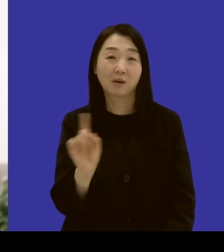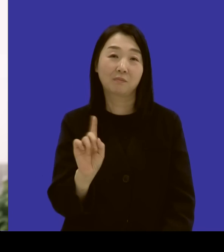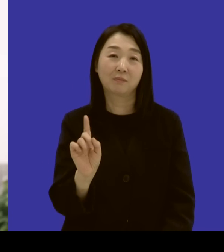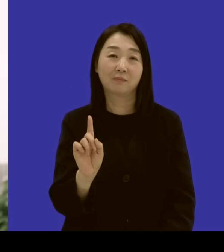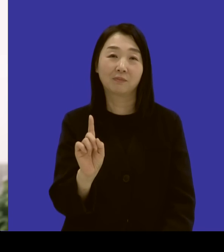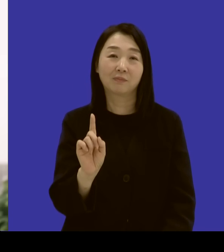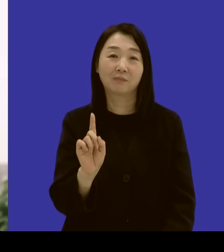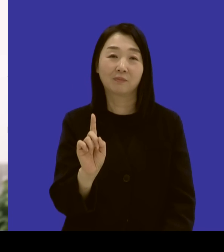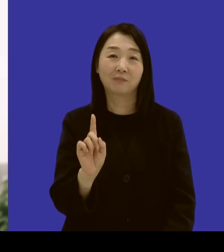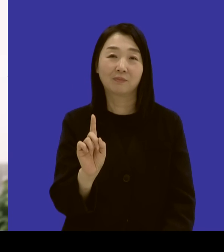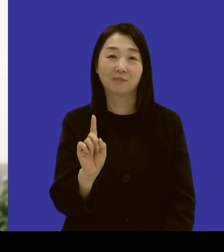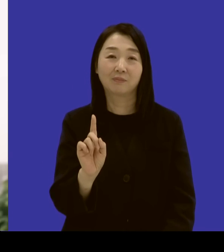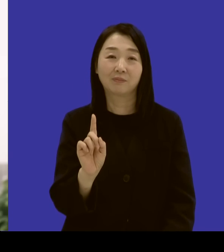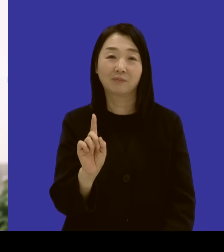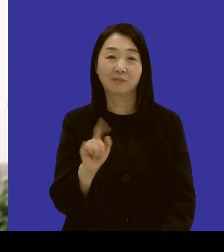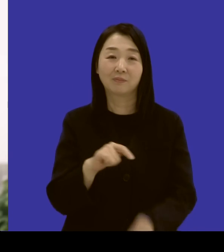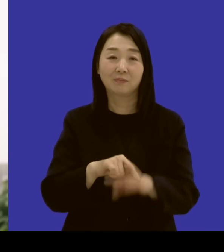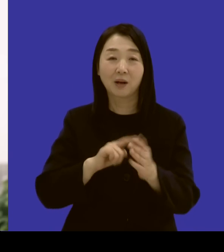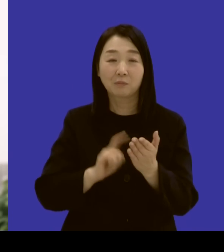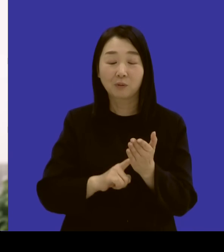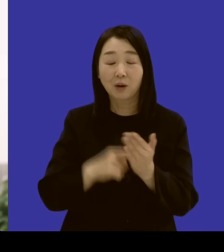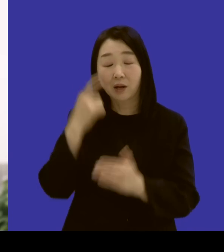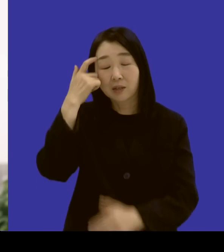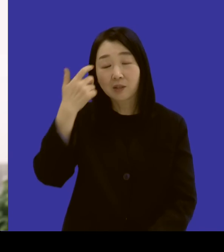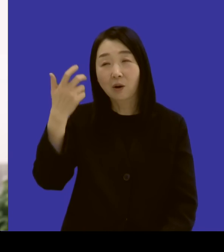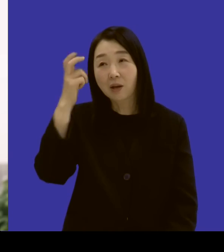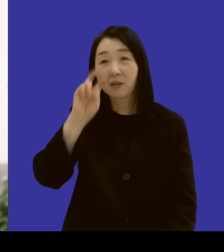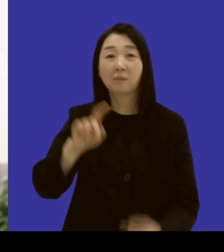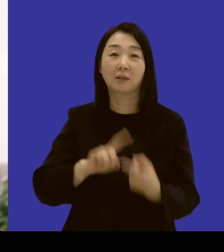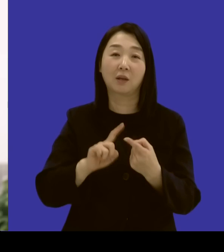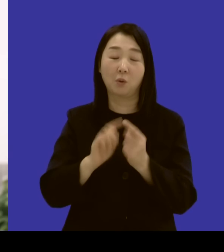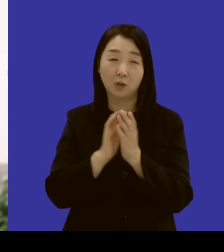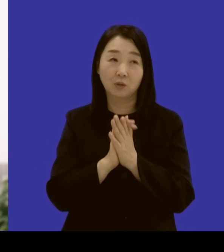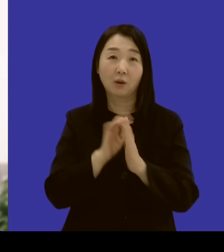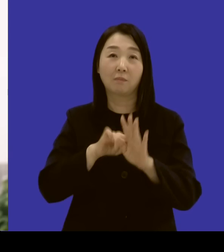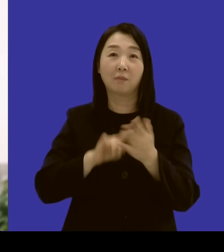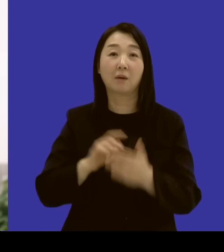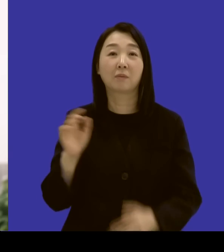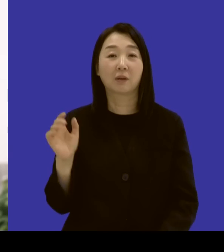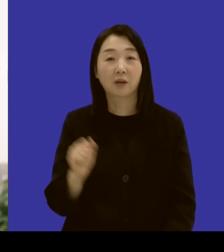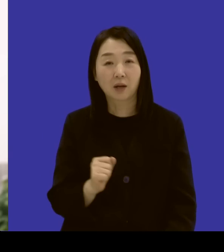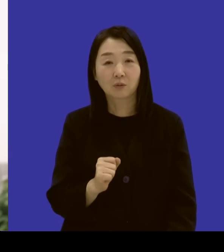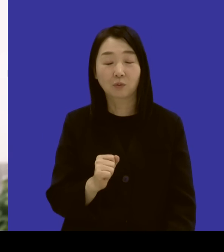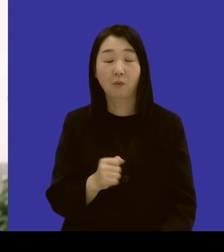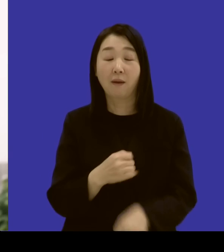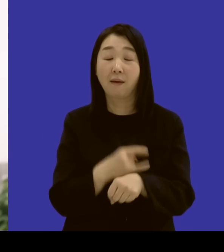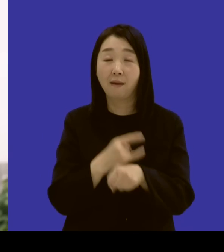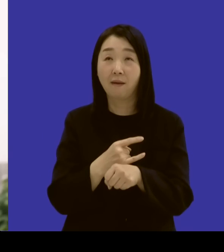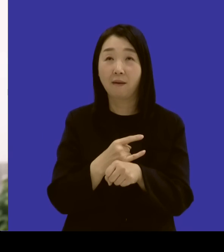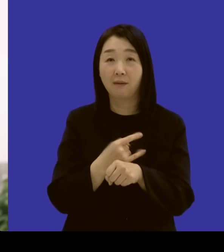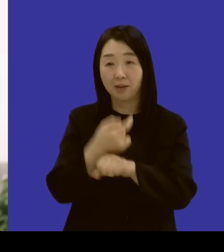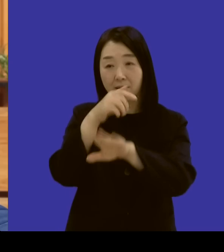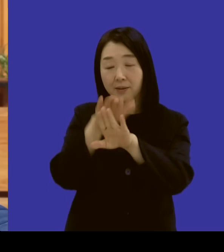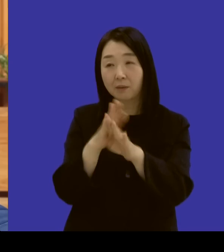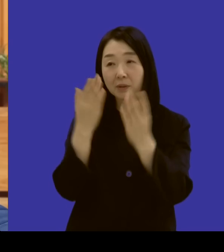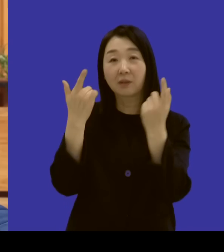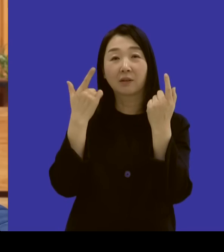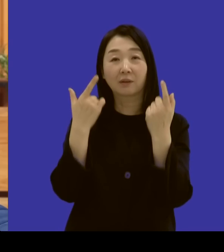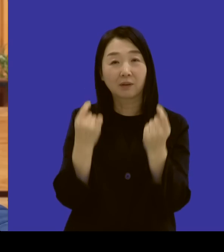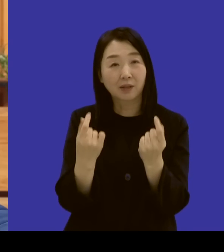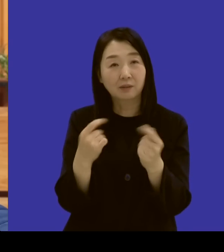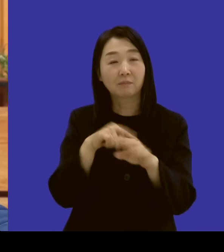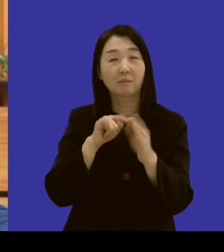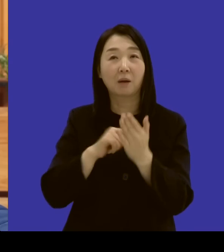완전히 그러니까는 마음과 영의 음악으로 또 기도하는 마음으로 뭐 그래서 하나의 예배를 드리는 것 같은